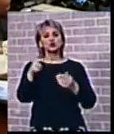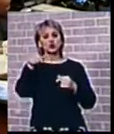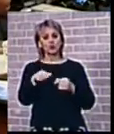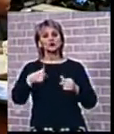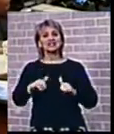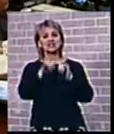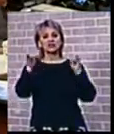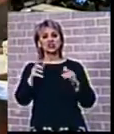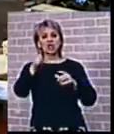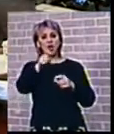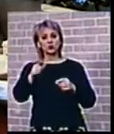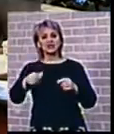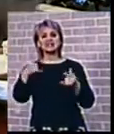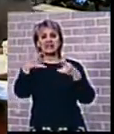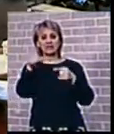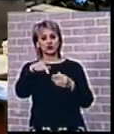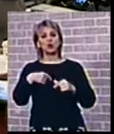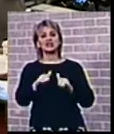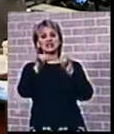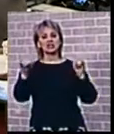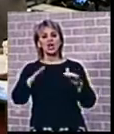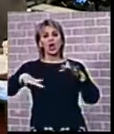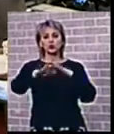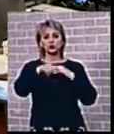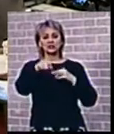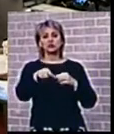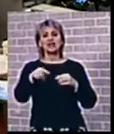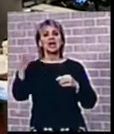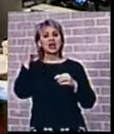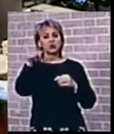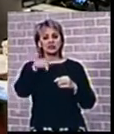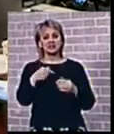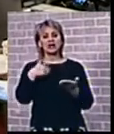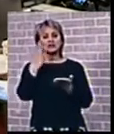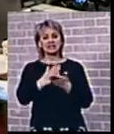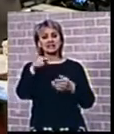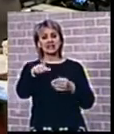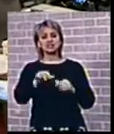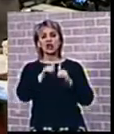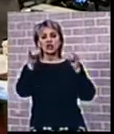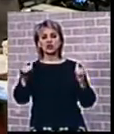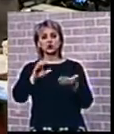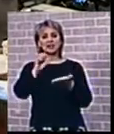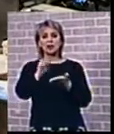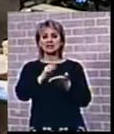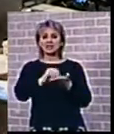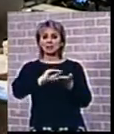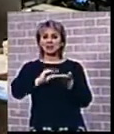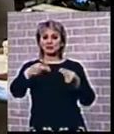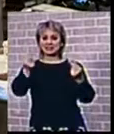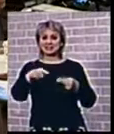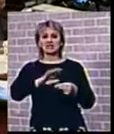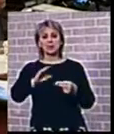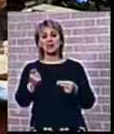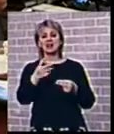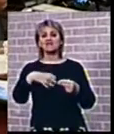аудитория телевизионная, у нас выросла аудитория радийная, у нас растет тираж подписной, что очень немаловажно. Можно, конечно,